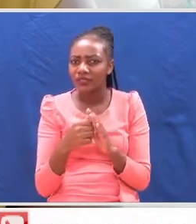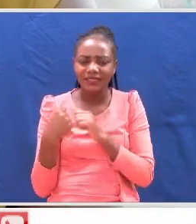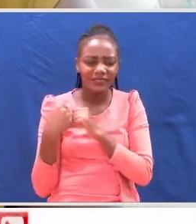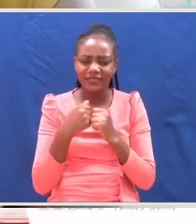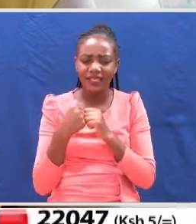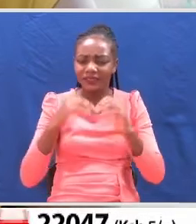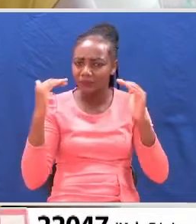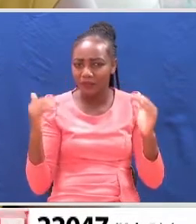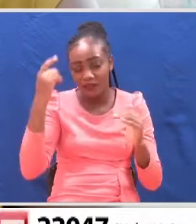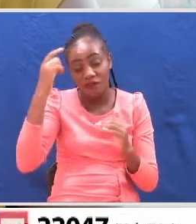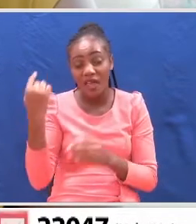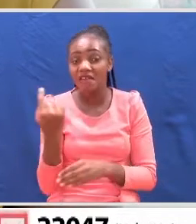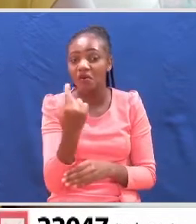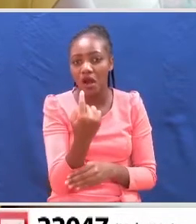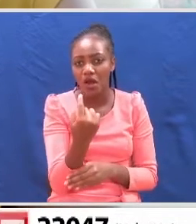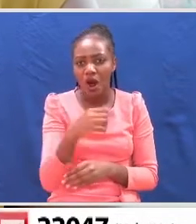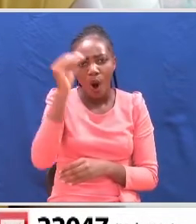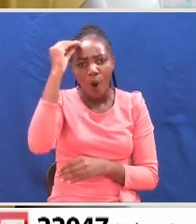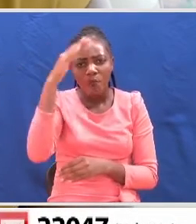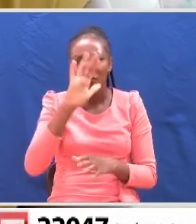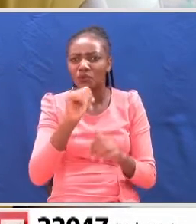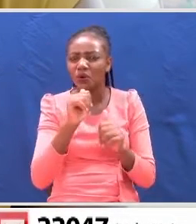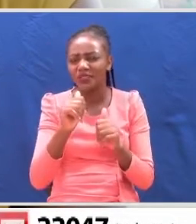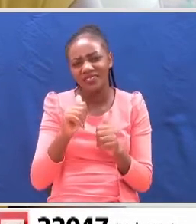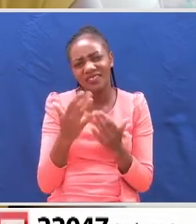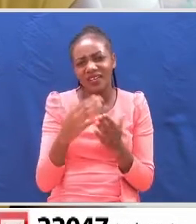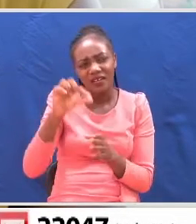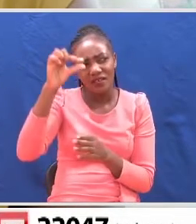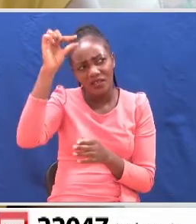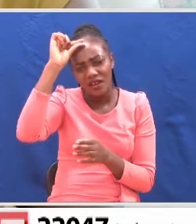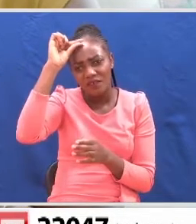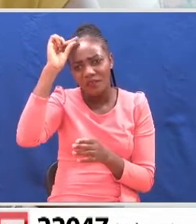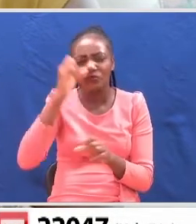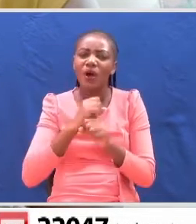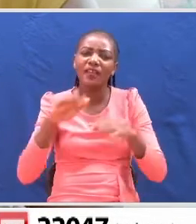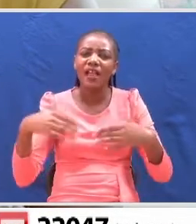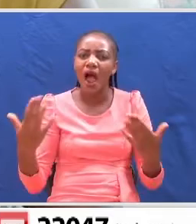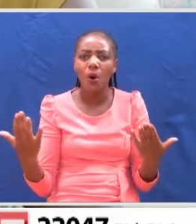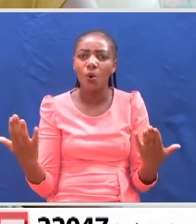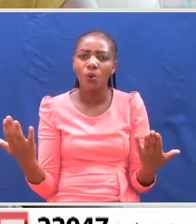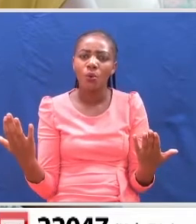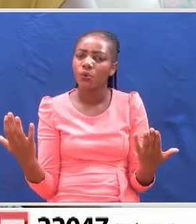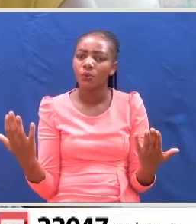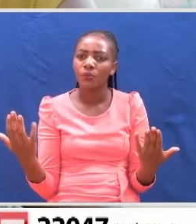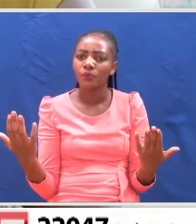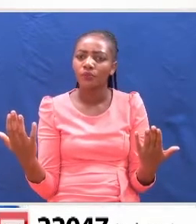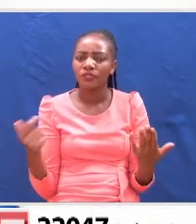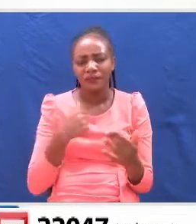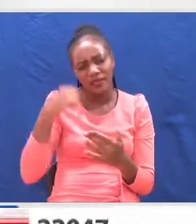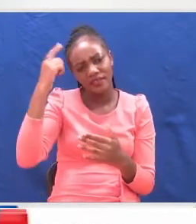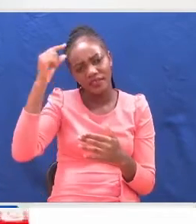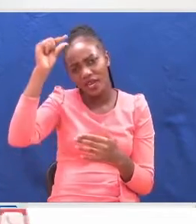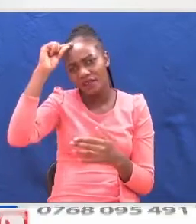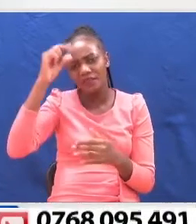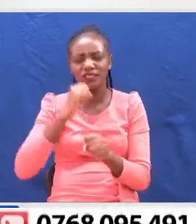kwa kila mtu. Kwa maoni yako, serikali imefanya vipi katika masuala ya kupigana? Nafikiria imejaribu